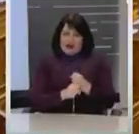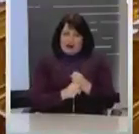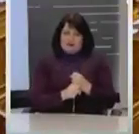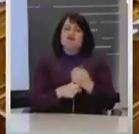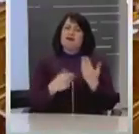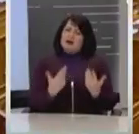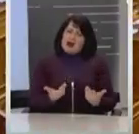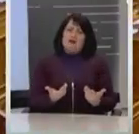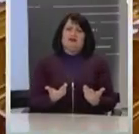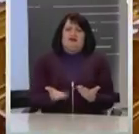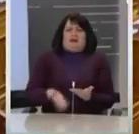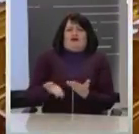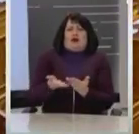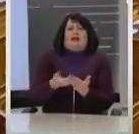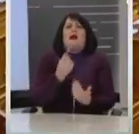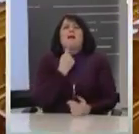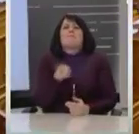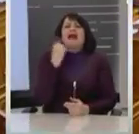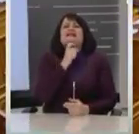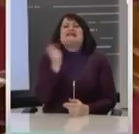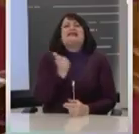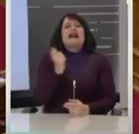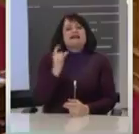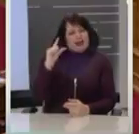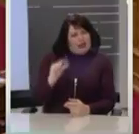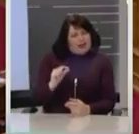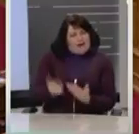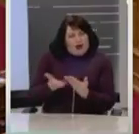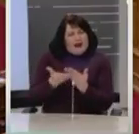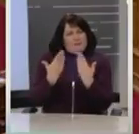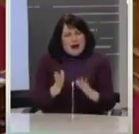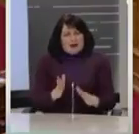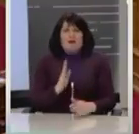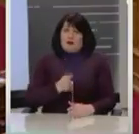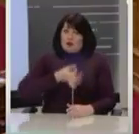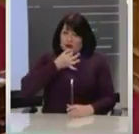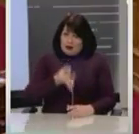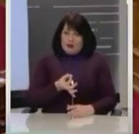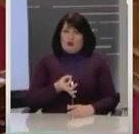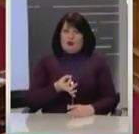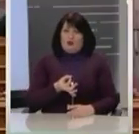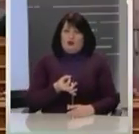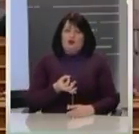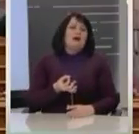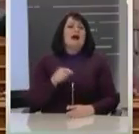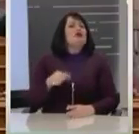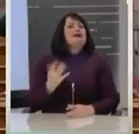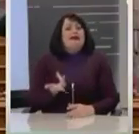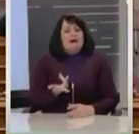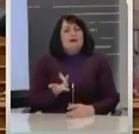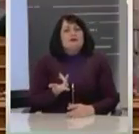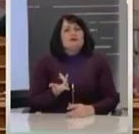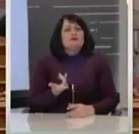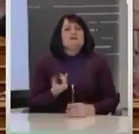καθώς και η ενίσχυση πέρυσι για τους χάμηλους συνταξιούχους, θα έλεγα ότι αποτελεί